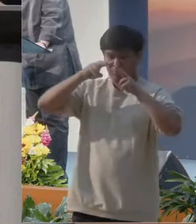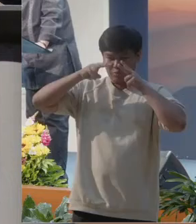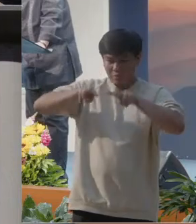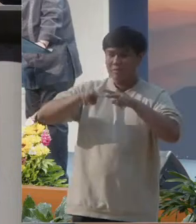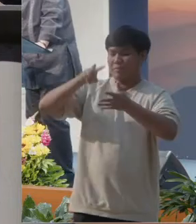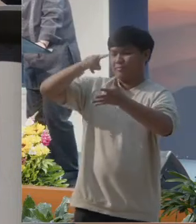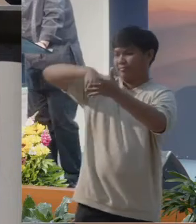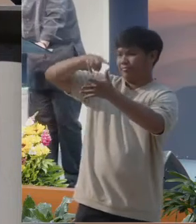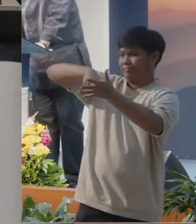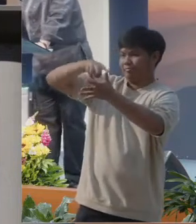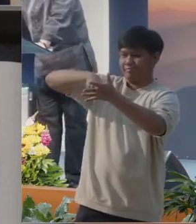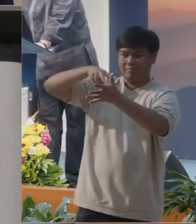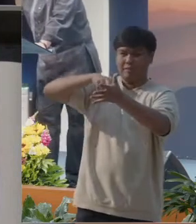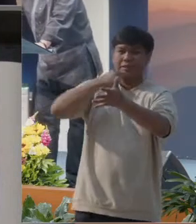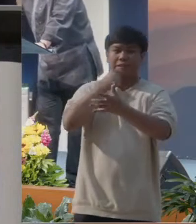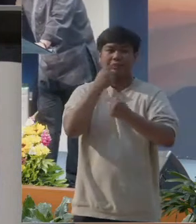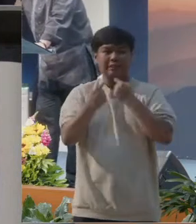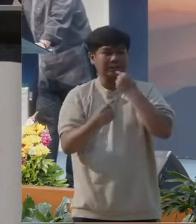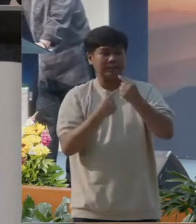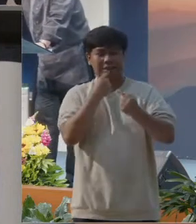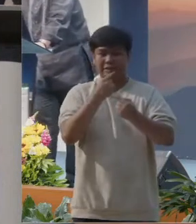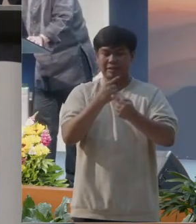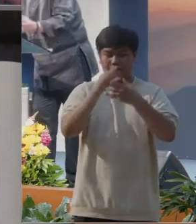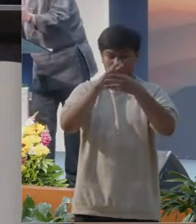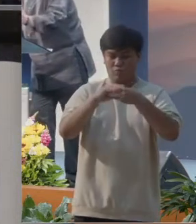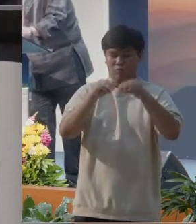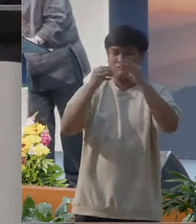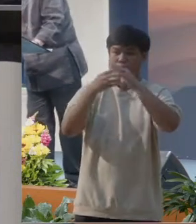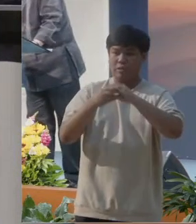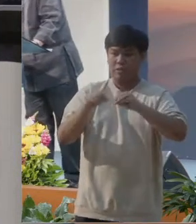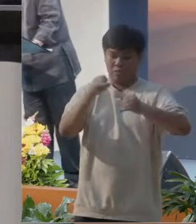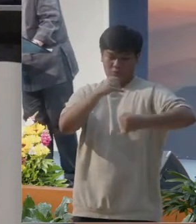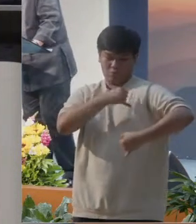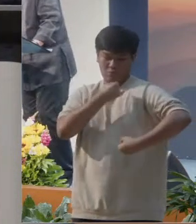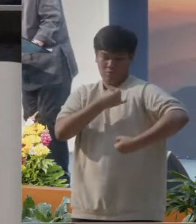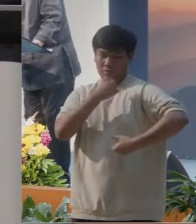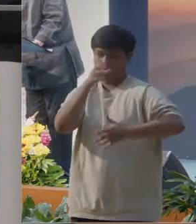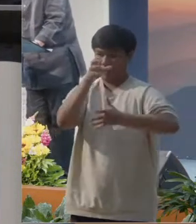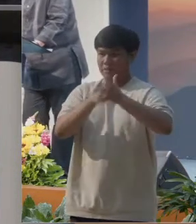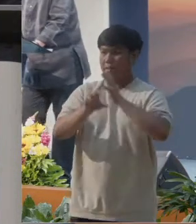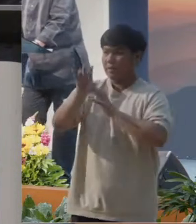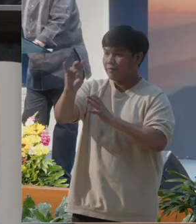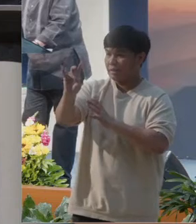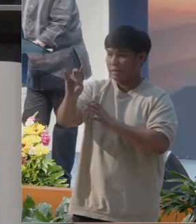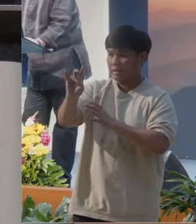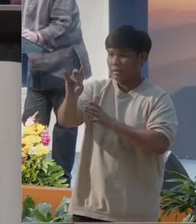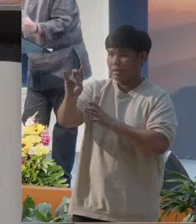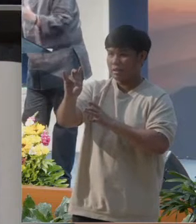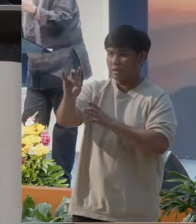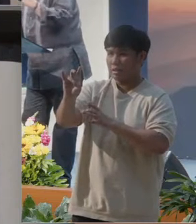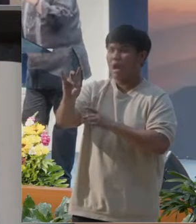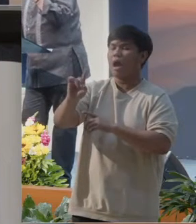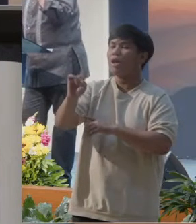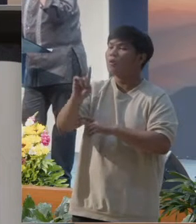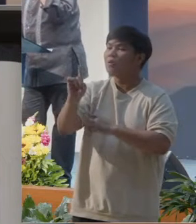Gayunpaman at pinakita ng Josue kabanatang 7 ang isang